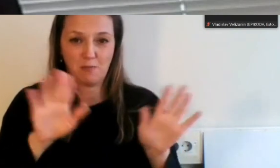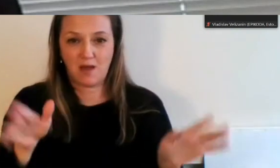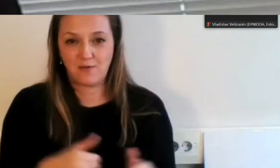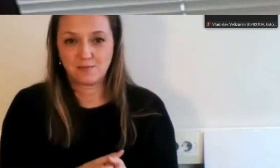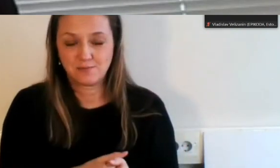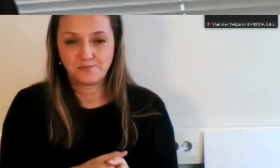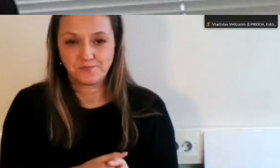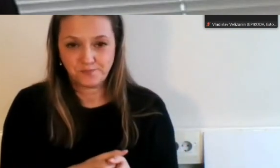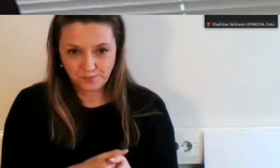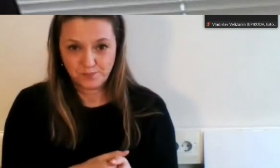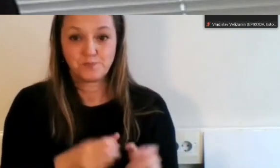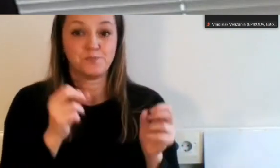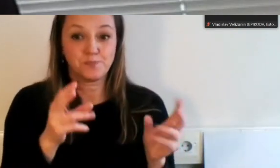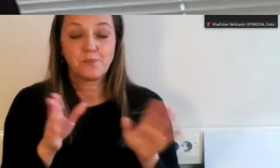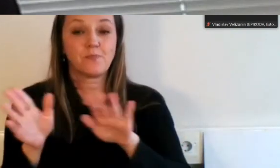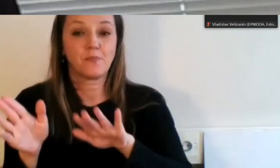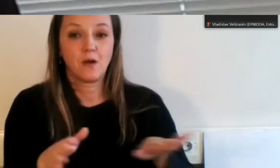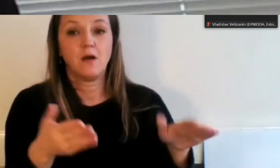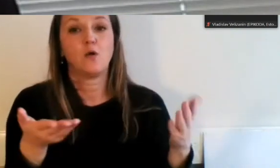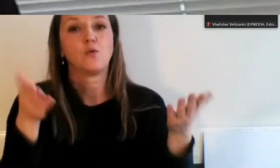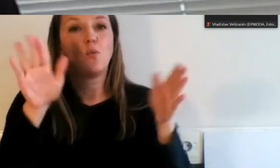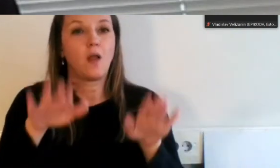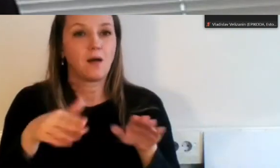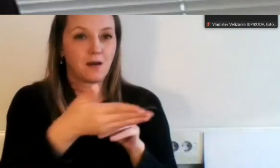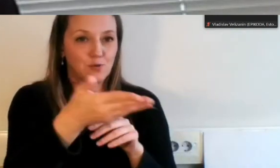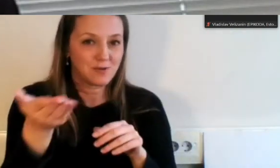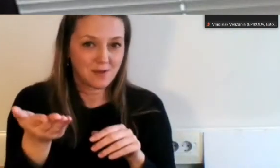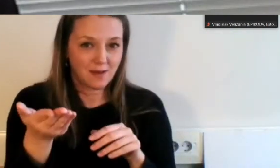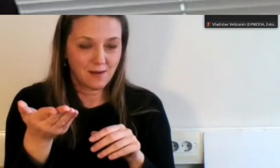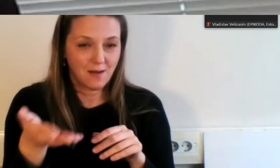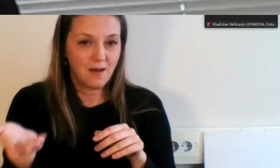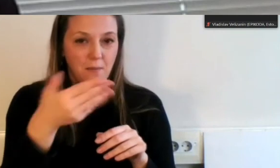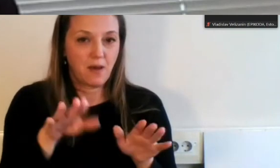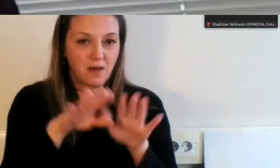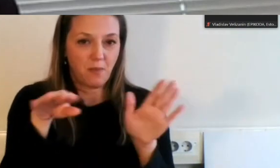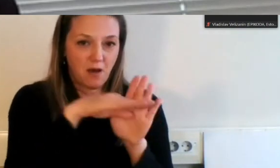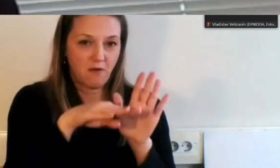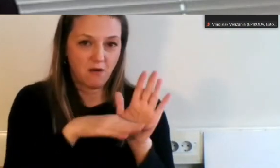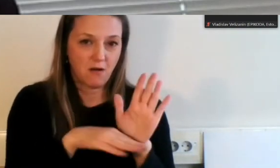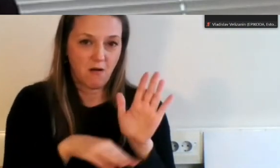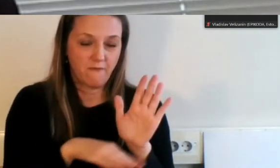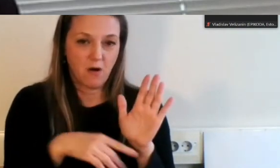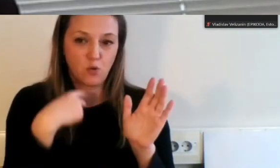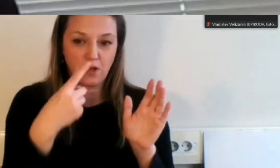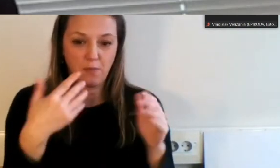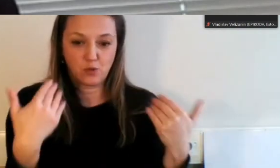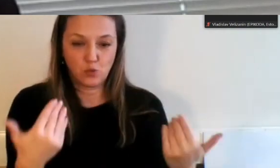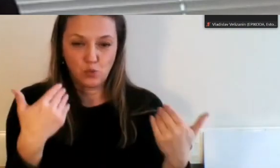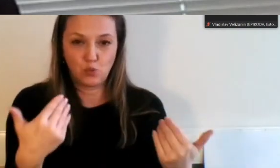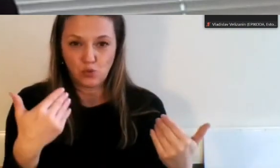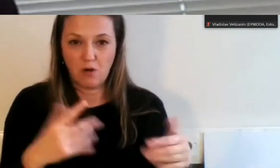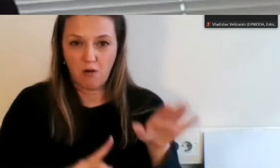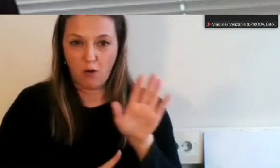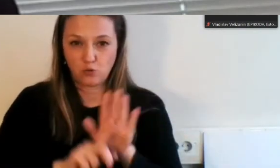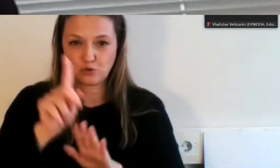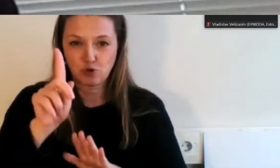isegi natukene võib-olla naljakas, et kui on kuni 4, siis iga vaktsiin eraldi jäsemesse, üks käsi, teine käsi,